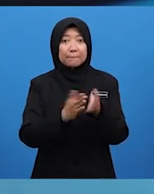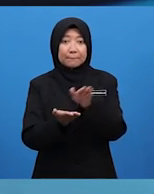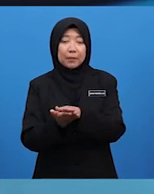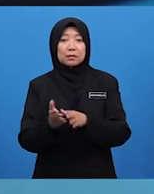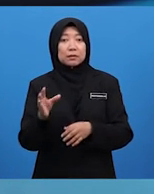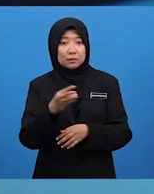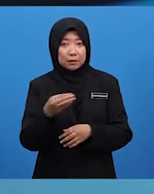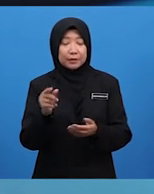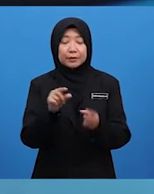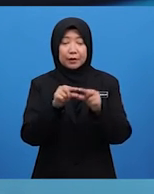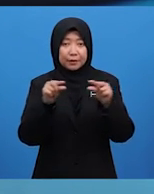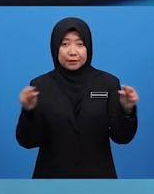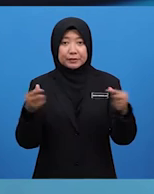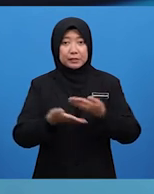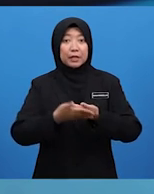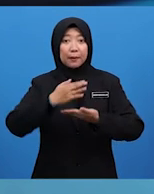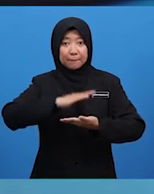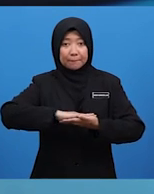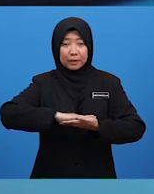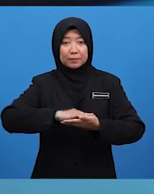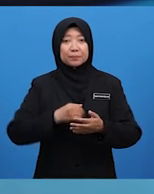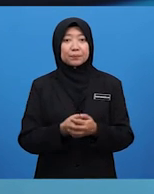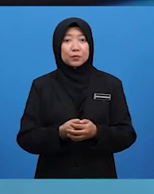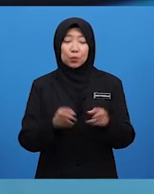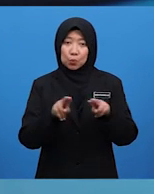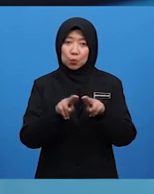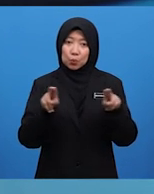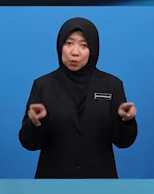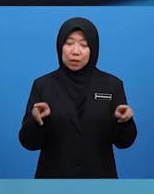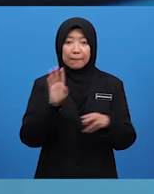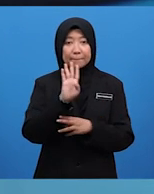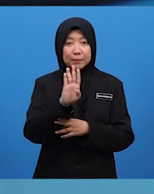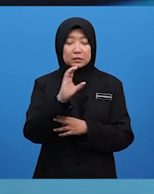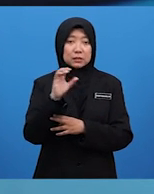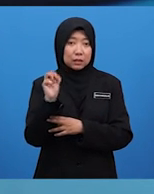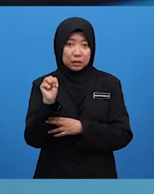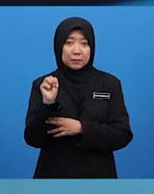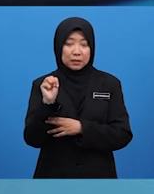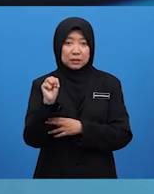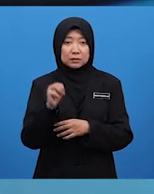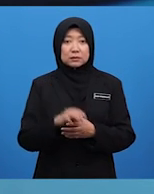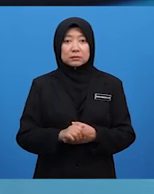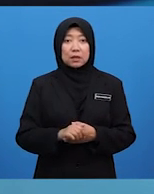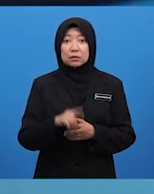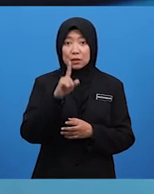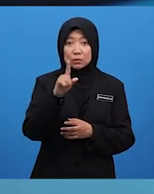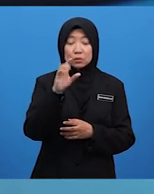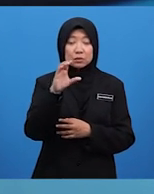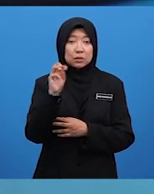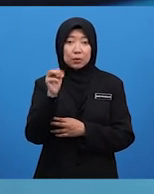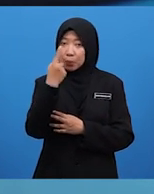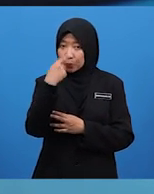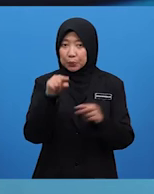garis kelepek. Ukuran lipatan adalah 4 cm. 1 cm